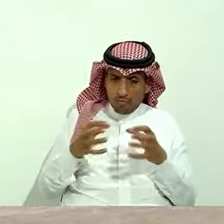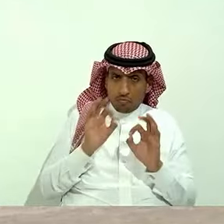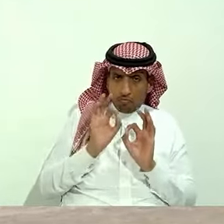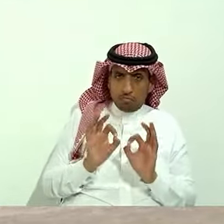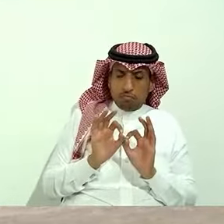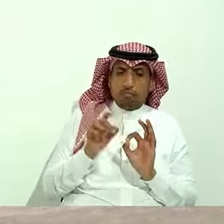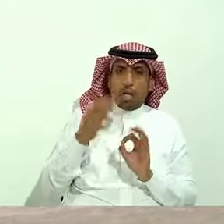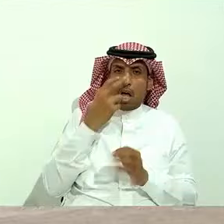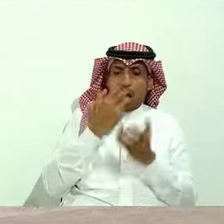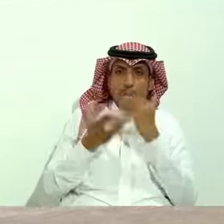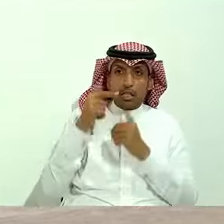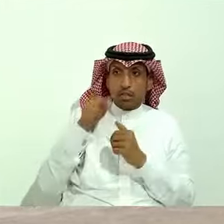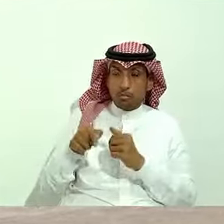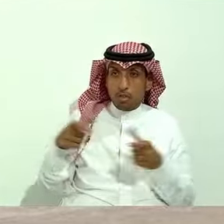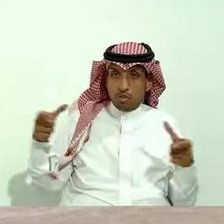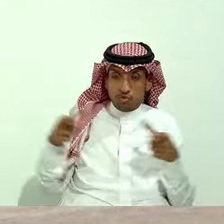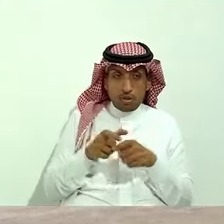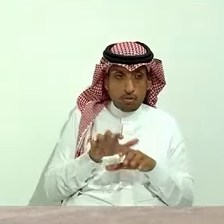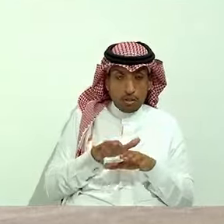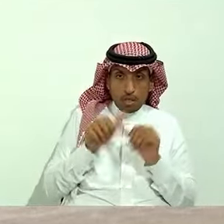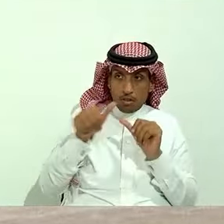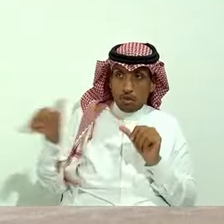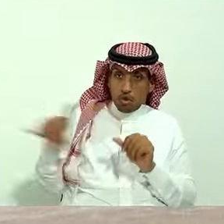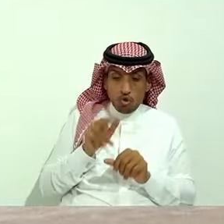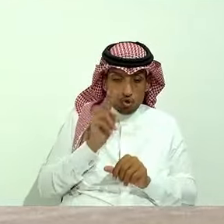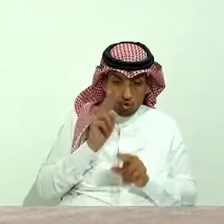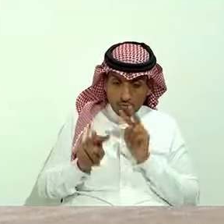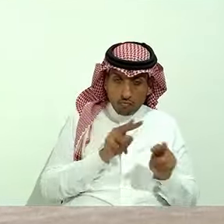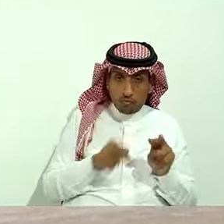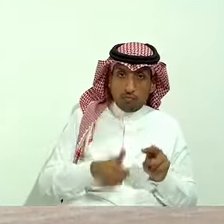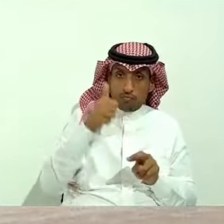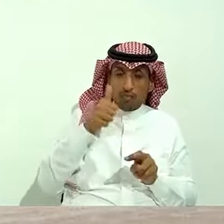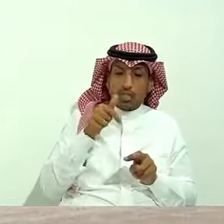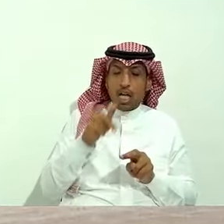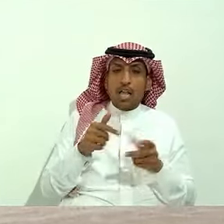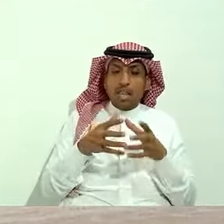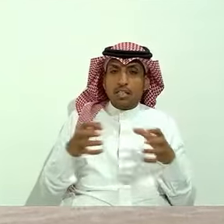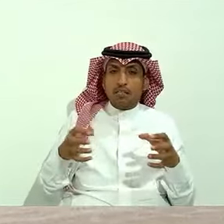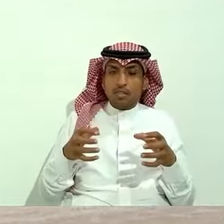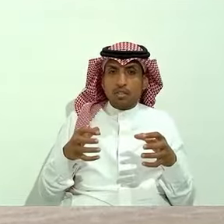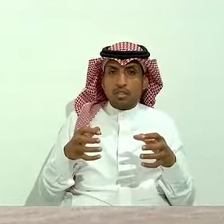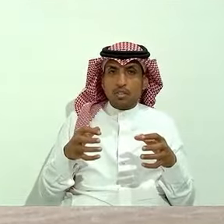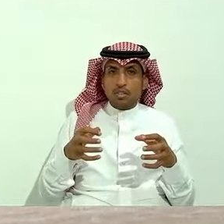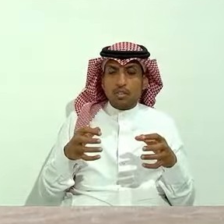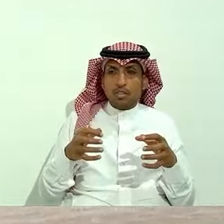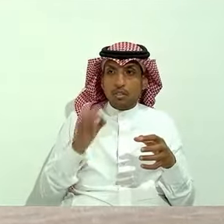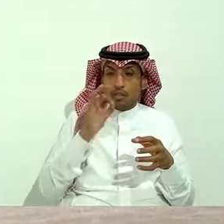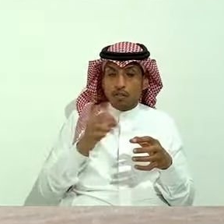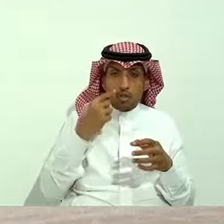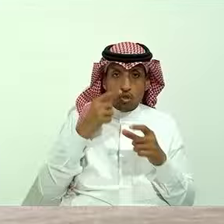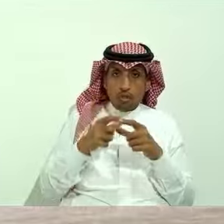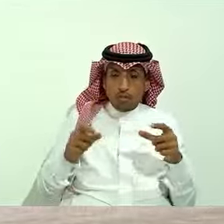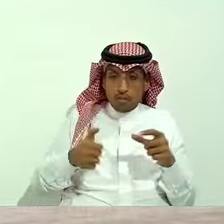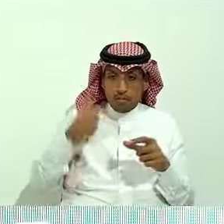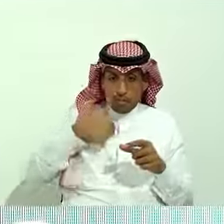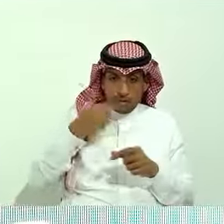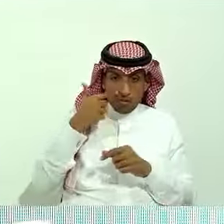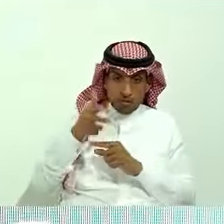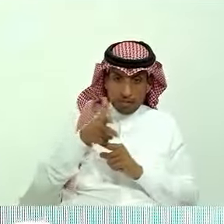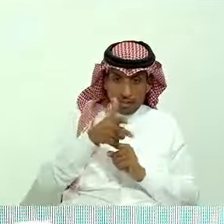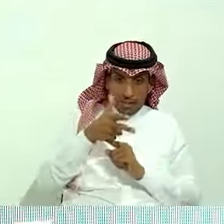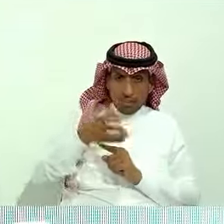أعتقد إن شاء الله بعد اللقاء كلهم فرصة يشوفون التفاصيل. التفاصيل ما في يمكن حتى الأوت كوتور يلا يوصل